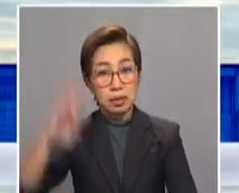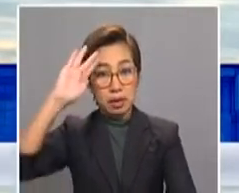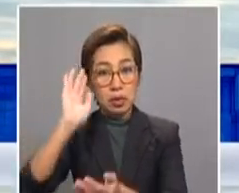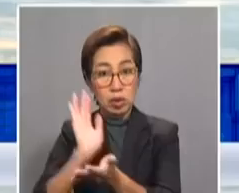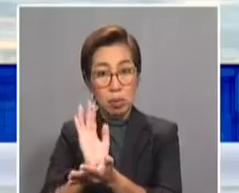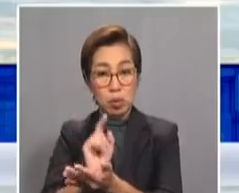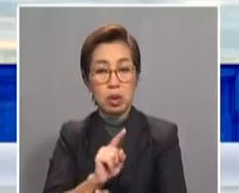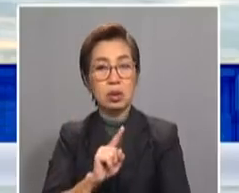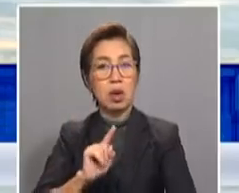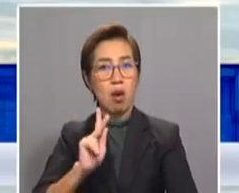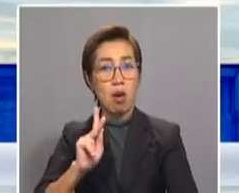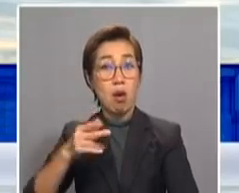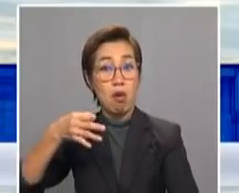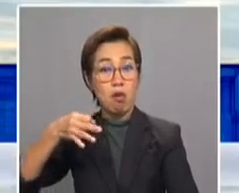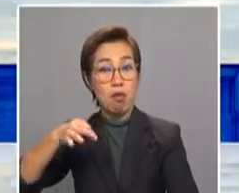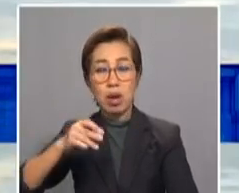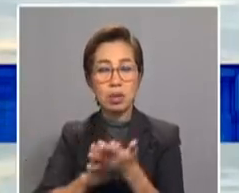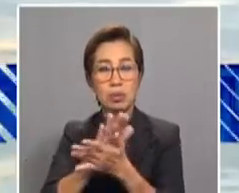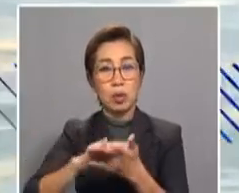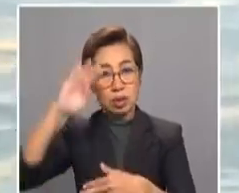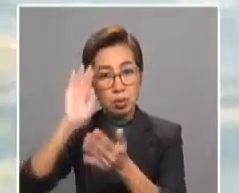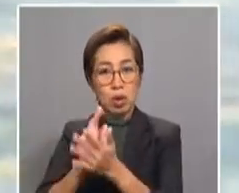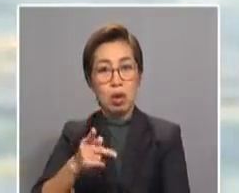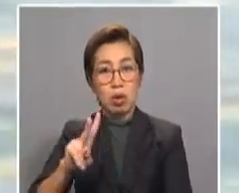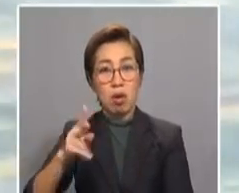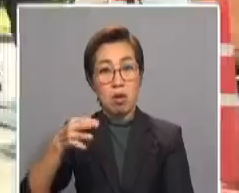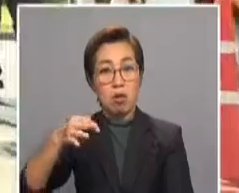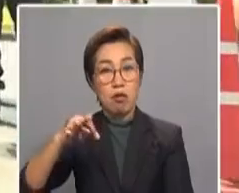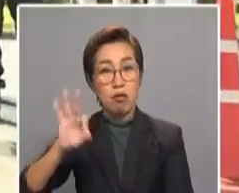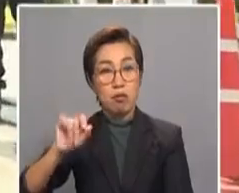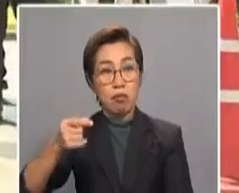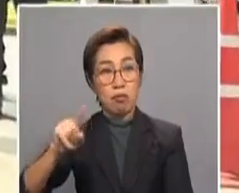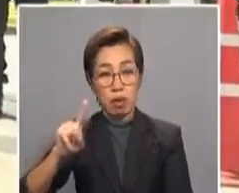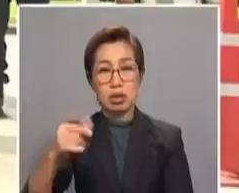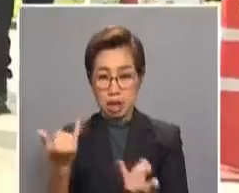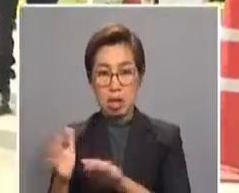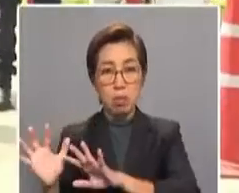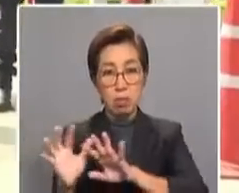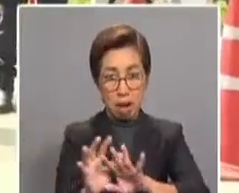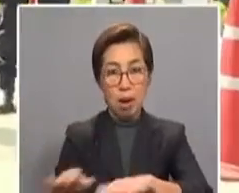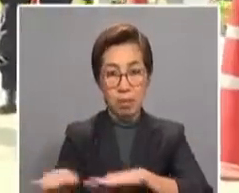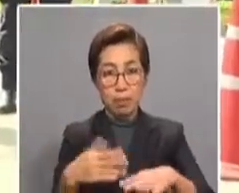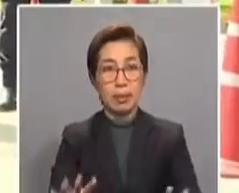จชุดควบคุมฝูงชนก็ได้ทยอยเข้ามาเตรียมรับผู้ชุมนุมในพื้นที่แล้วเช่นกันค่ะ